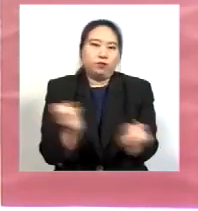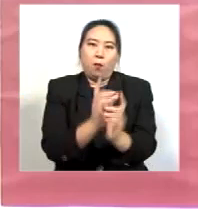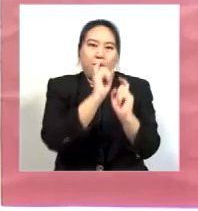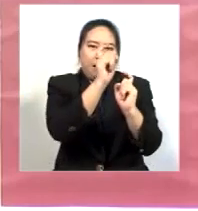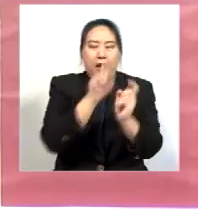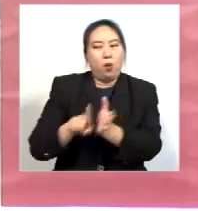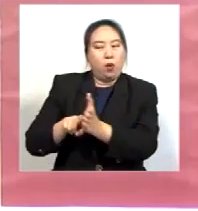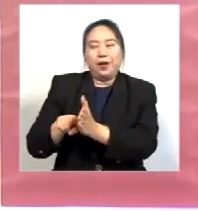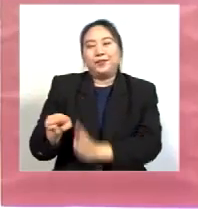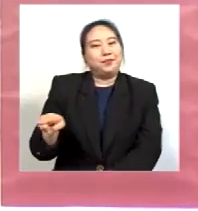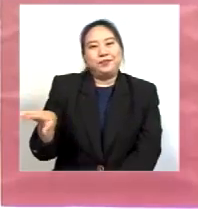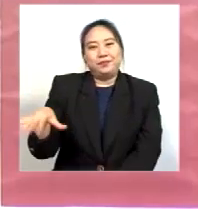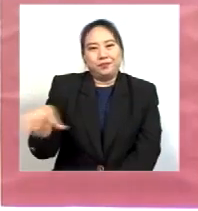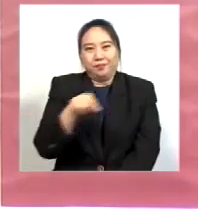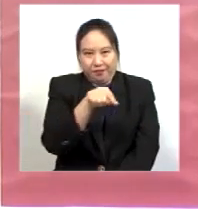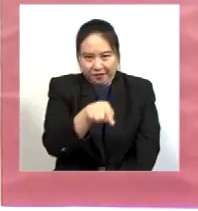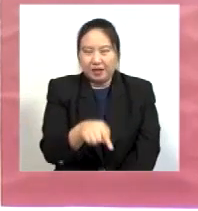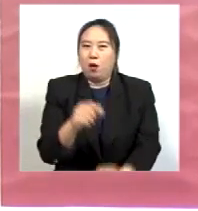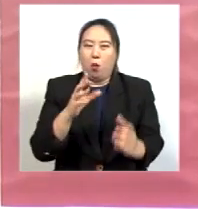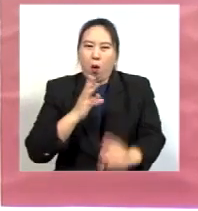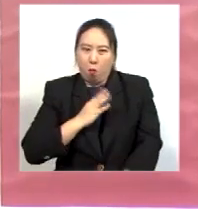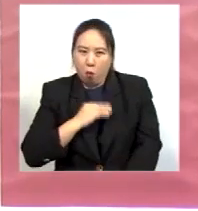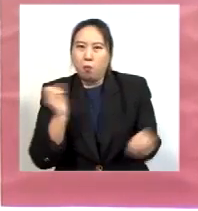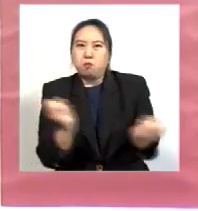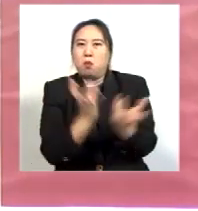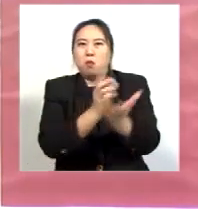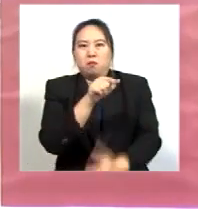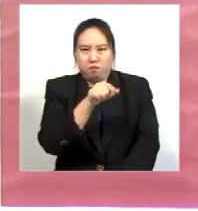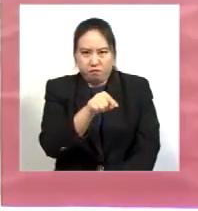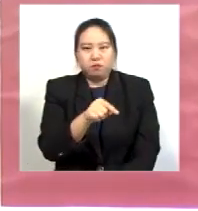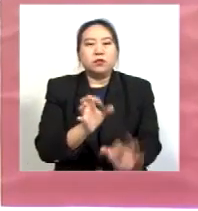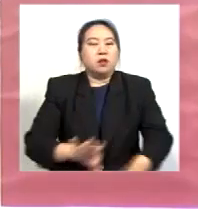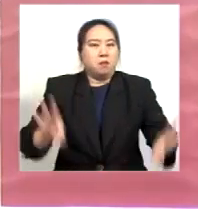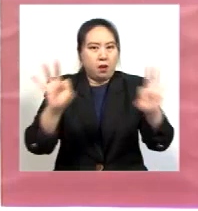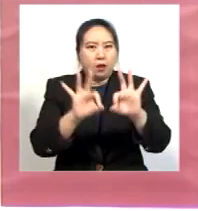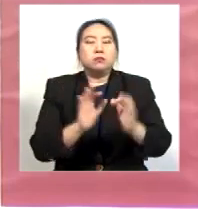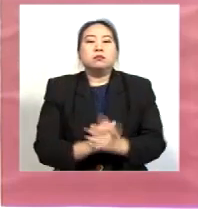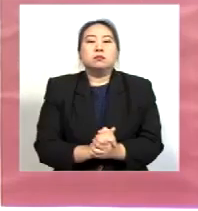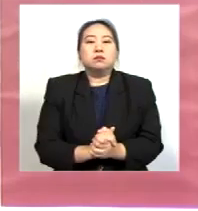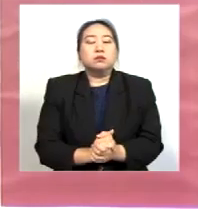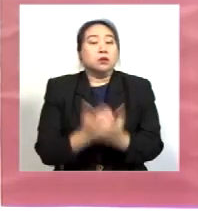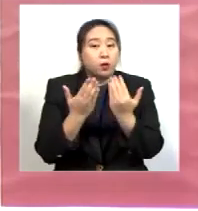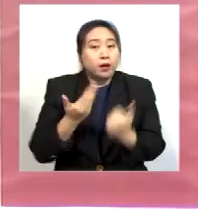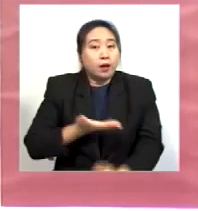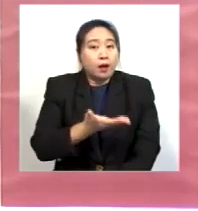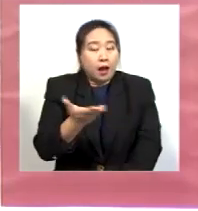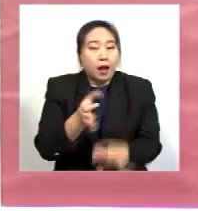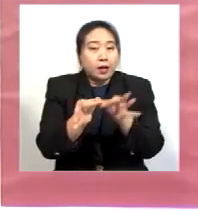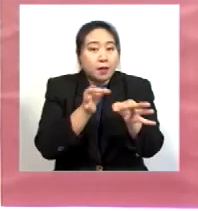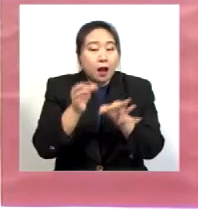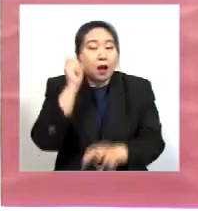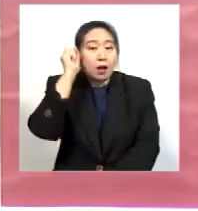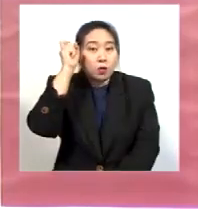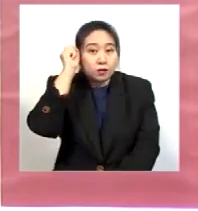สด้วยซ้ำไปซึ่งส่วนนี้มีความจริงสูงมากนะครับเพราะฉะนั้นเนี่ยอยากให้พวกเราทุกคนเข้าใจนะครับว่